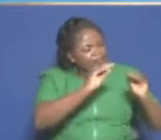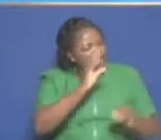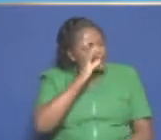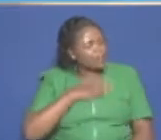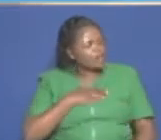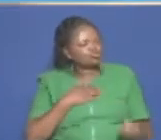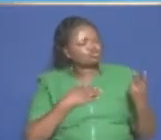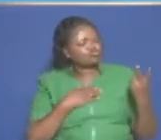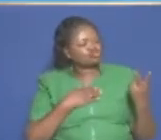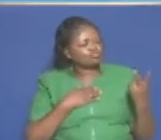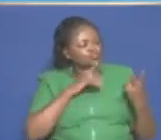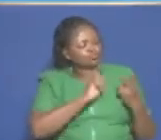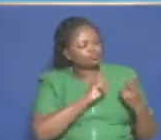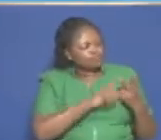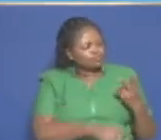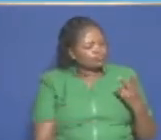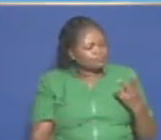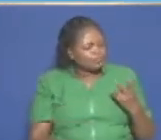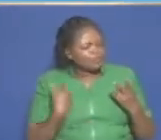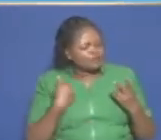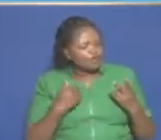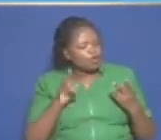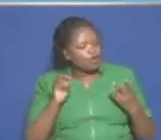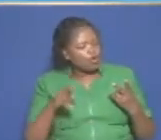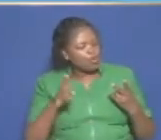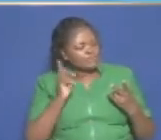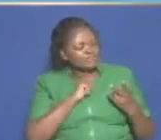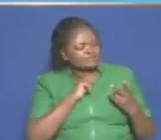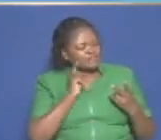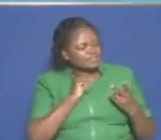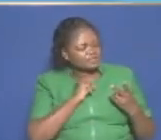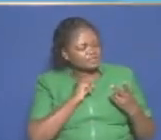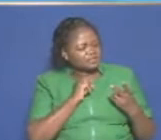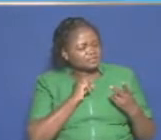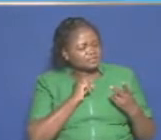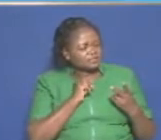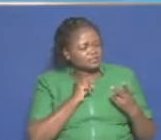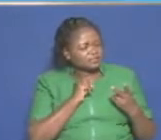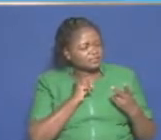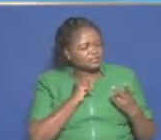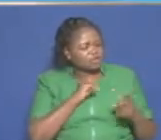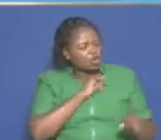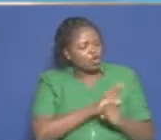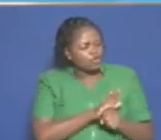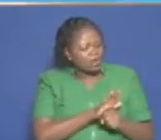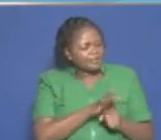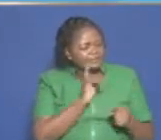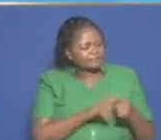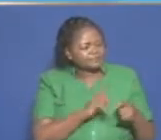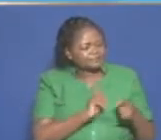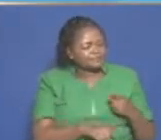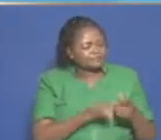mawili. Ya kwanza vile Rogers ambaye alikuwa ameitaja hapo mbeleni ni mkurupuko wa ugonjwa huu wa corona. Ni